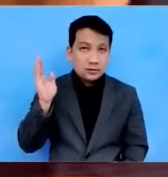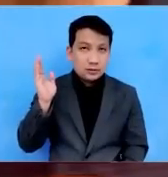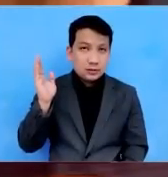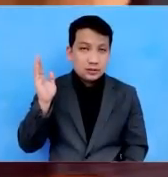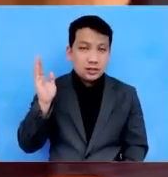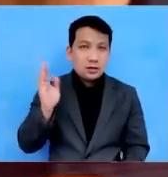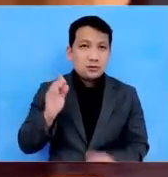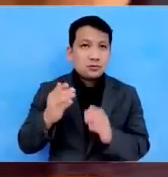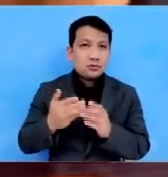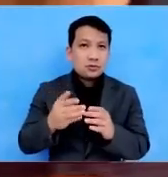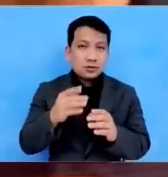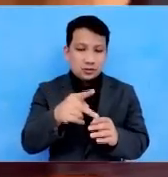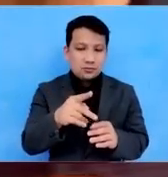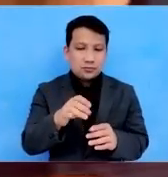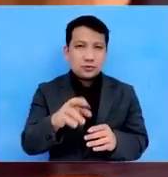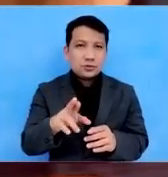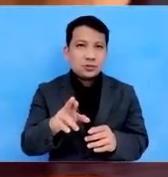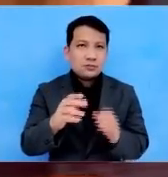silang inaantay ng mga